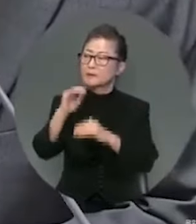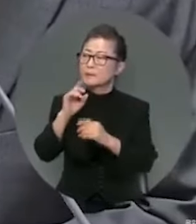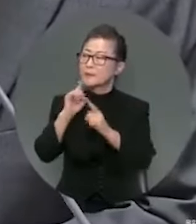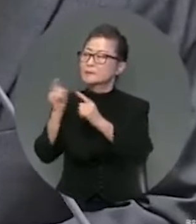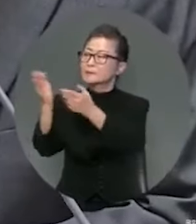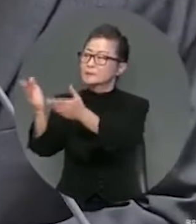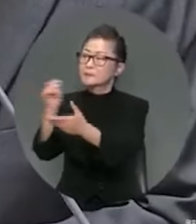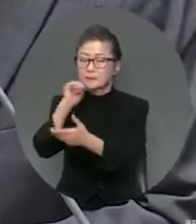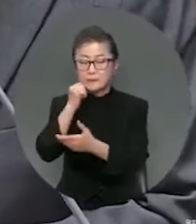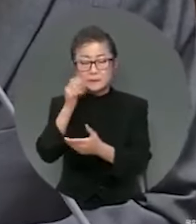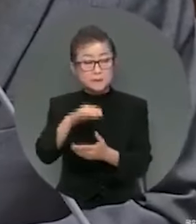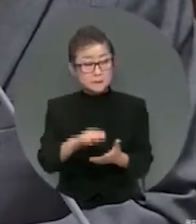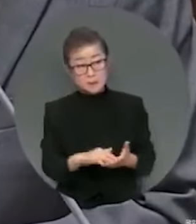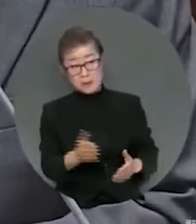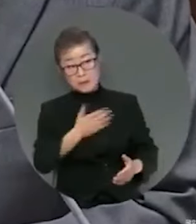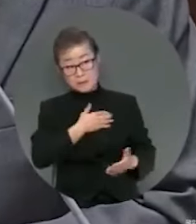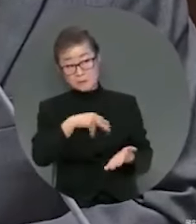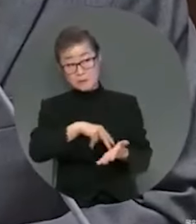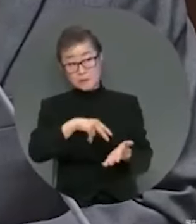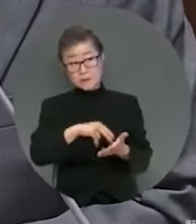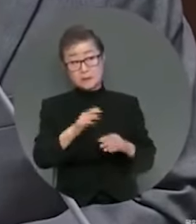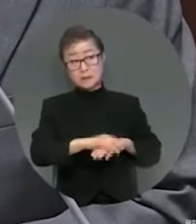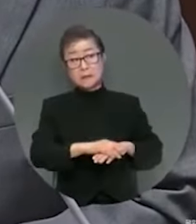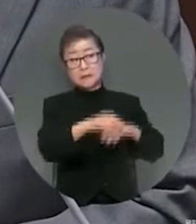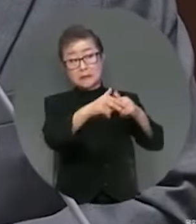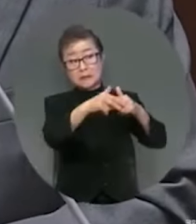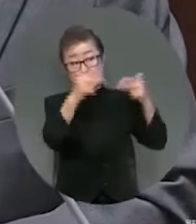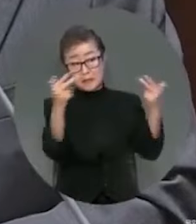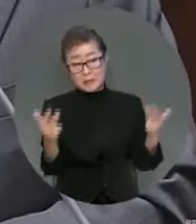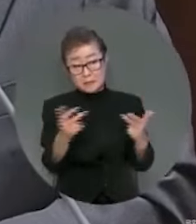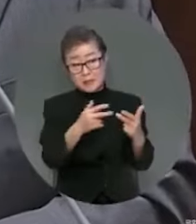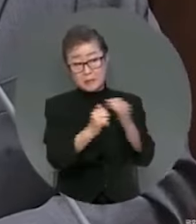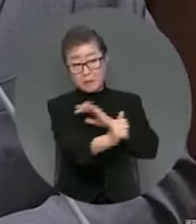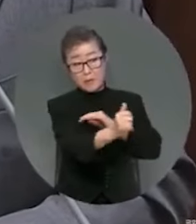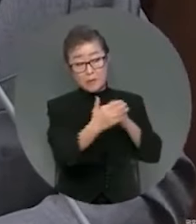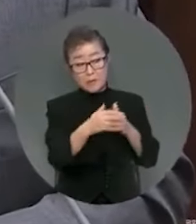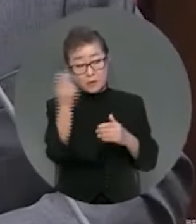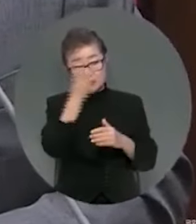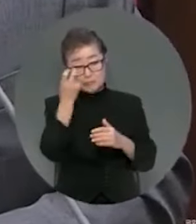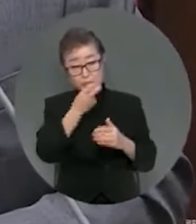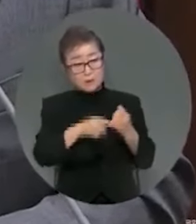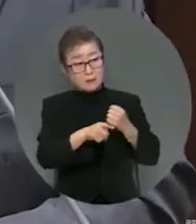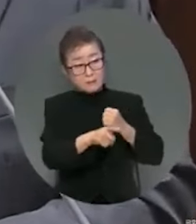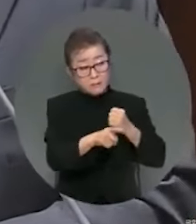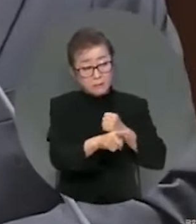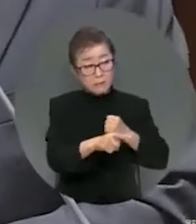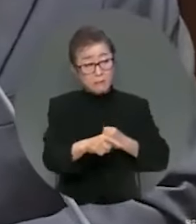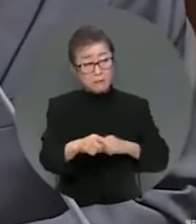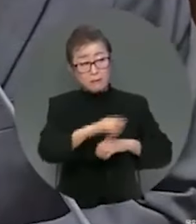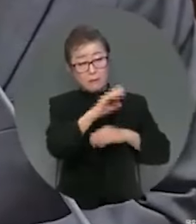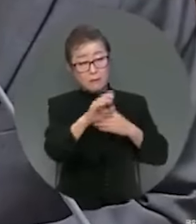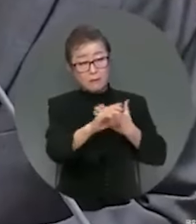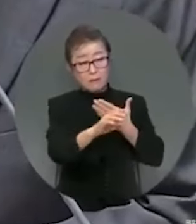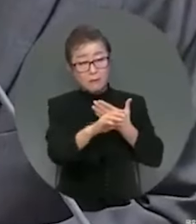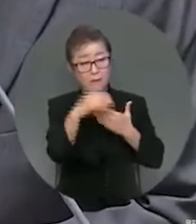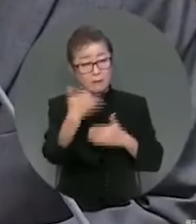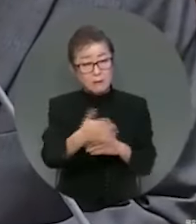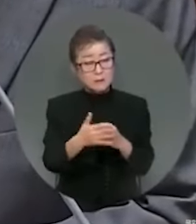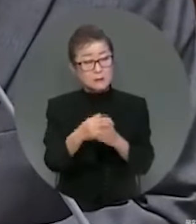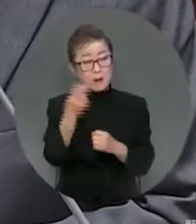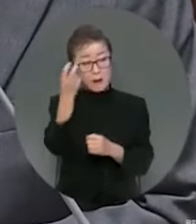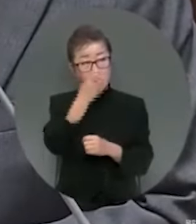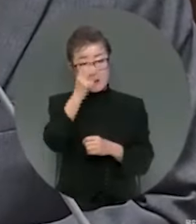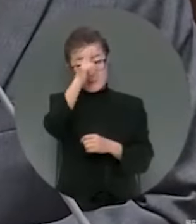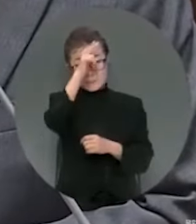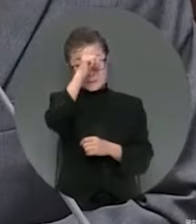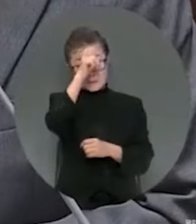저는 민주당 이재명 대표에 대한 수사를 지연시키고 검사를 겁박하려는 의도로 탄핵안을 남발하고 있다, 이렇게